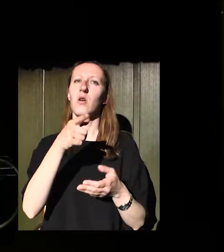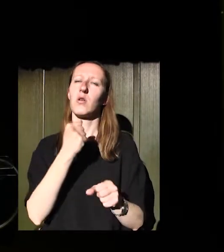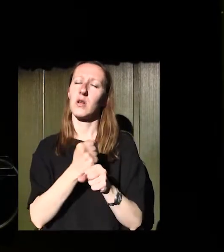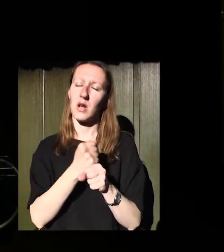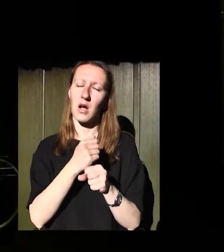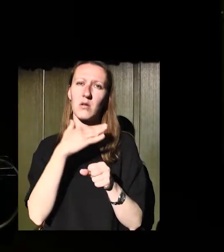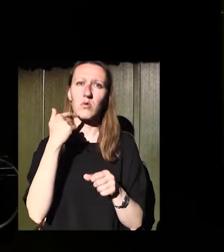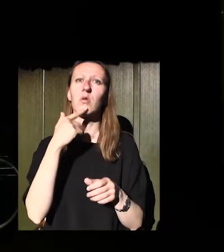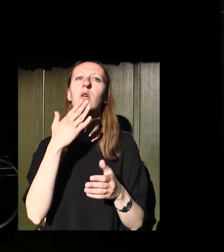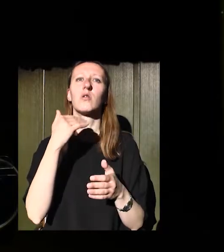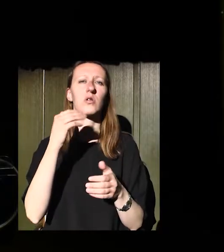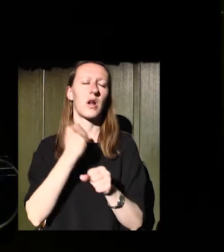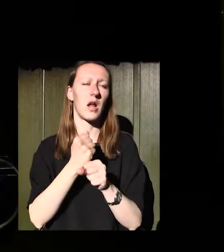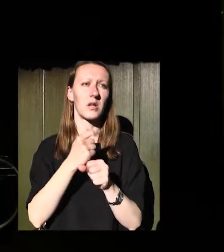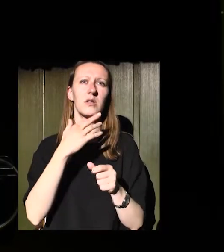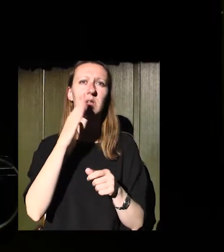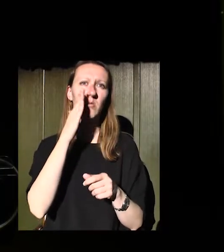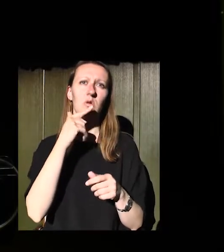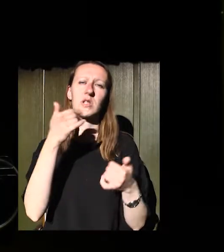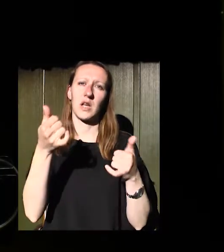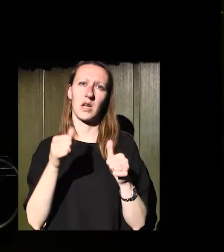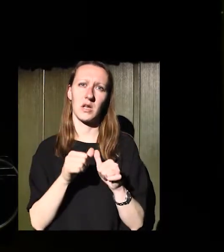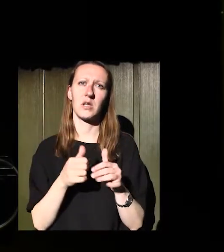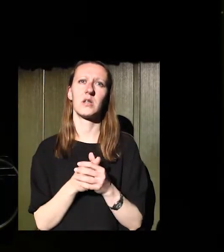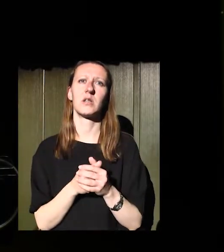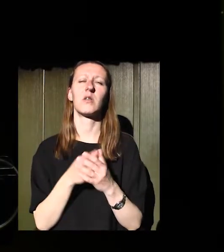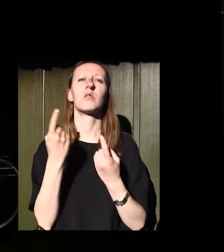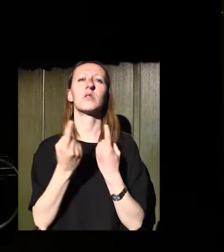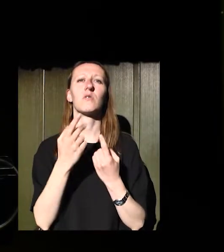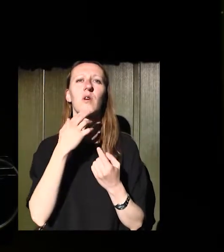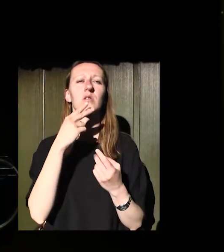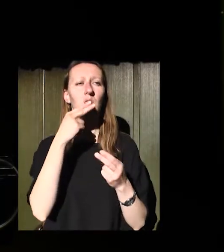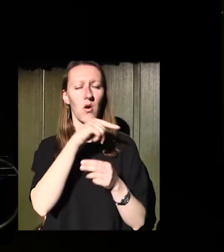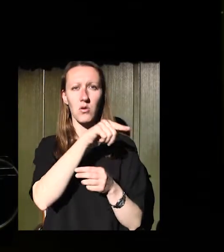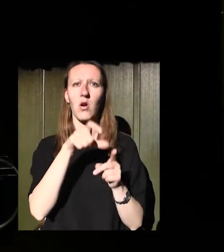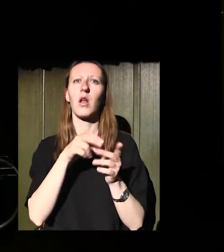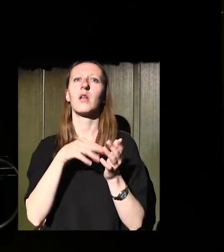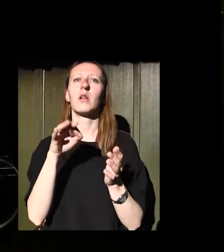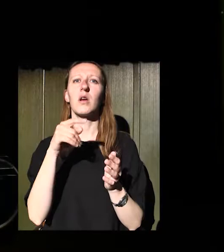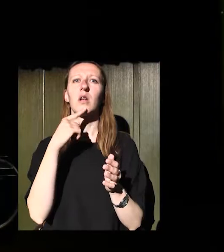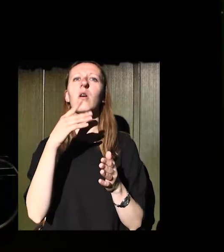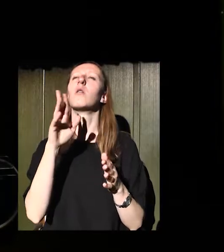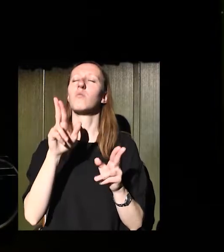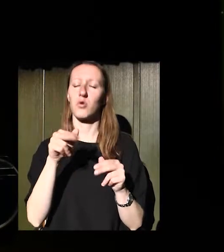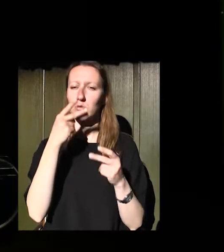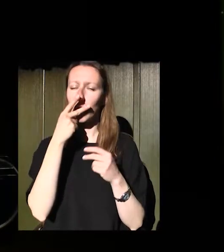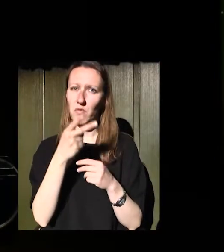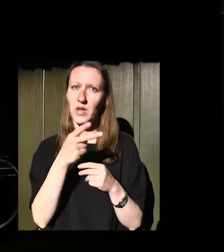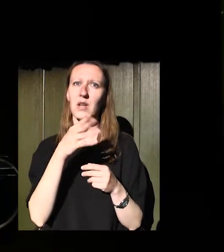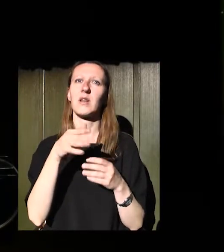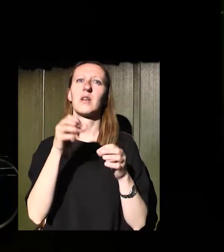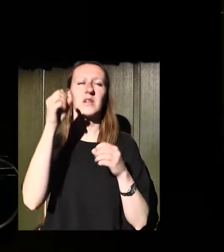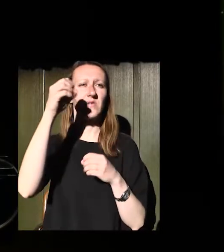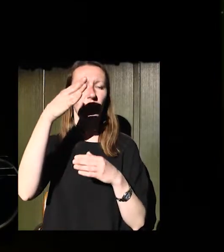quanto sta facendo e farà per Pola e per l'Istria. Situazione è pod controllo, Dino, e konačno možemo